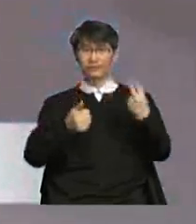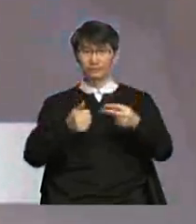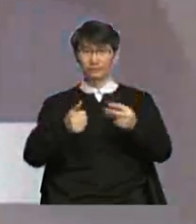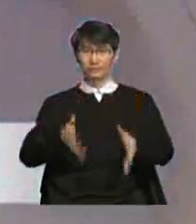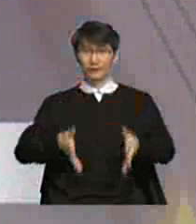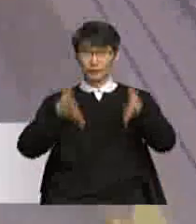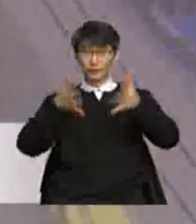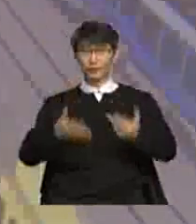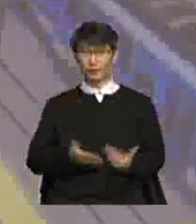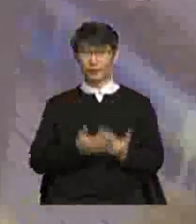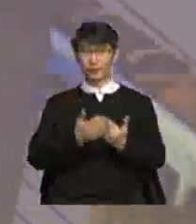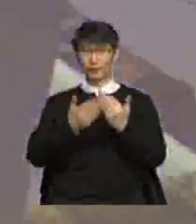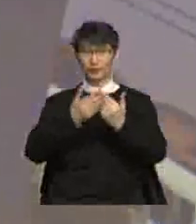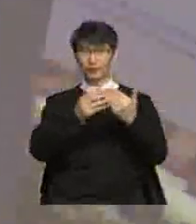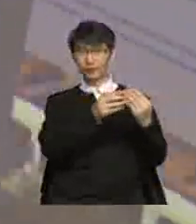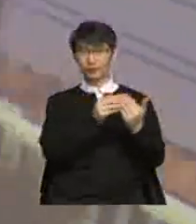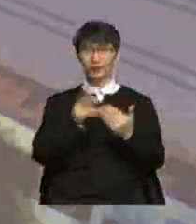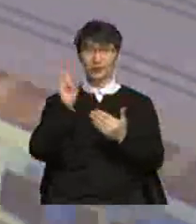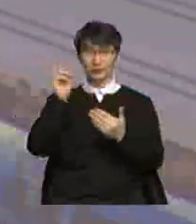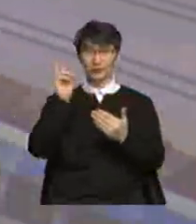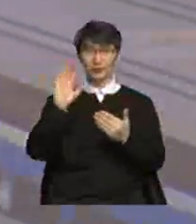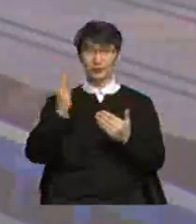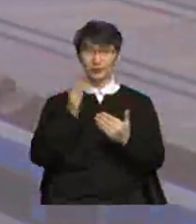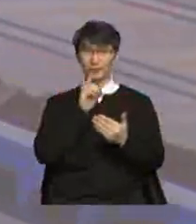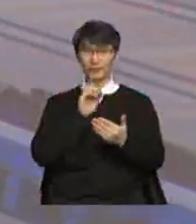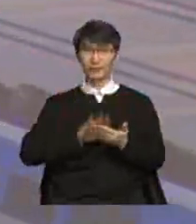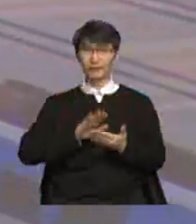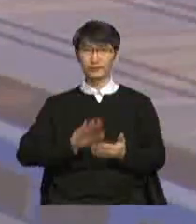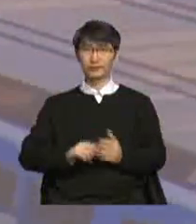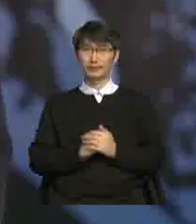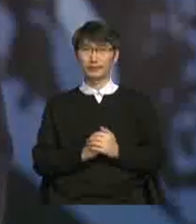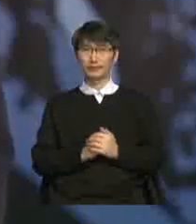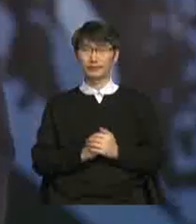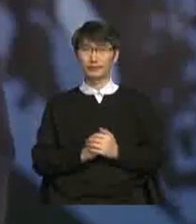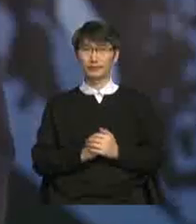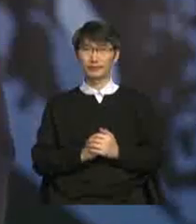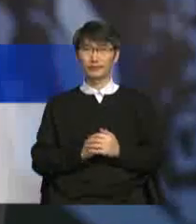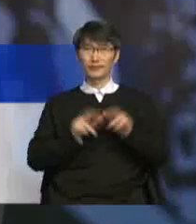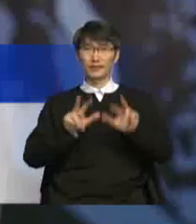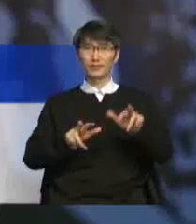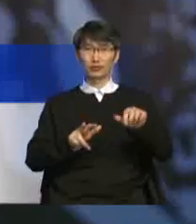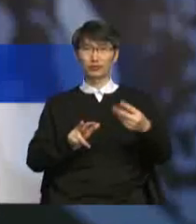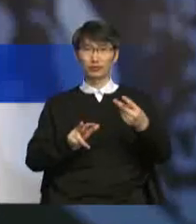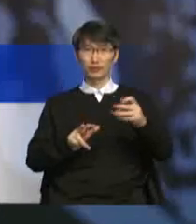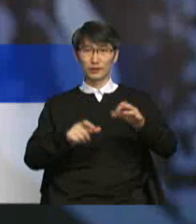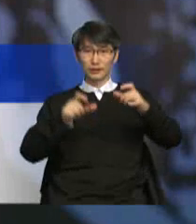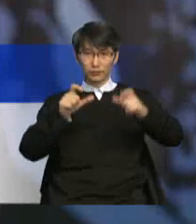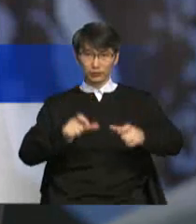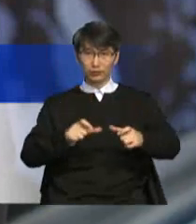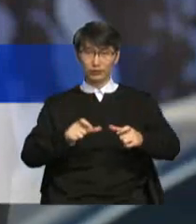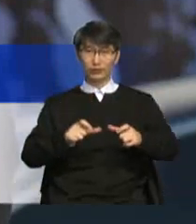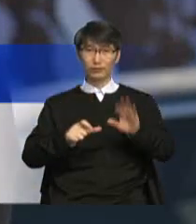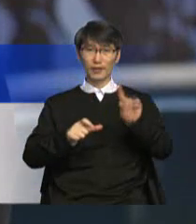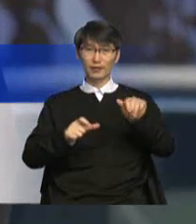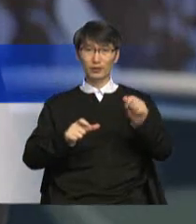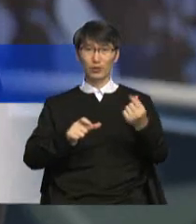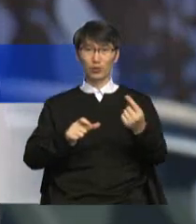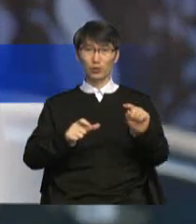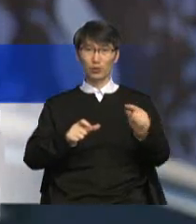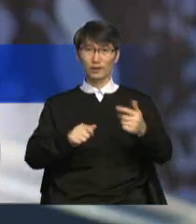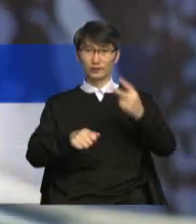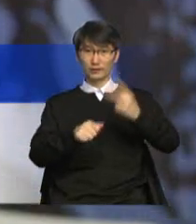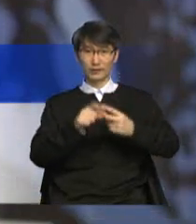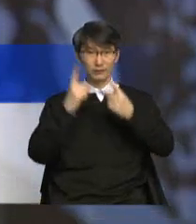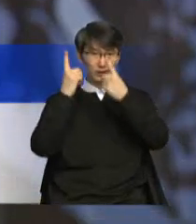교육도시로 성장해 나가는 데 견인차 역할을 하게 된다고 말했습니다. 이제 중랑구는 방정환 선생님의 뜻을